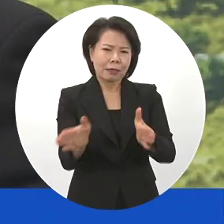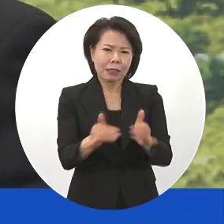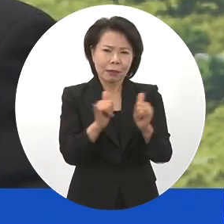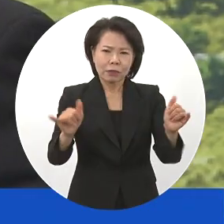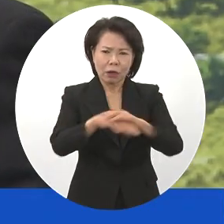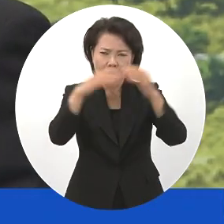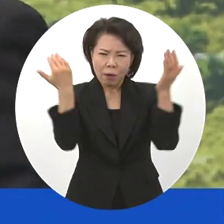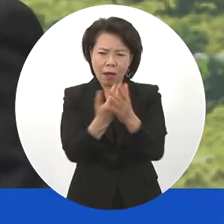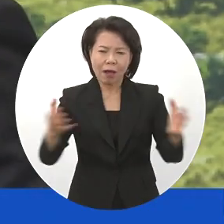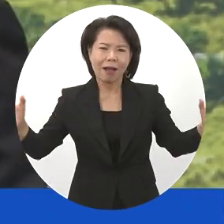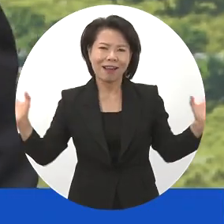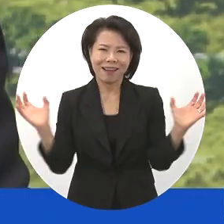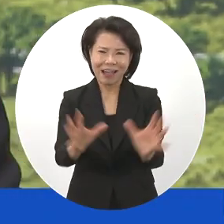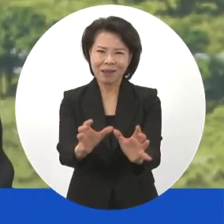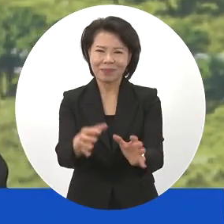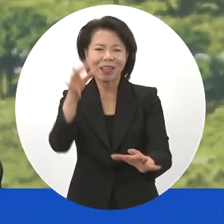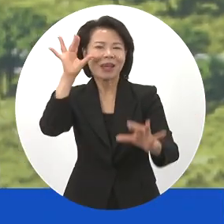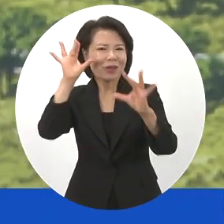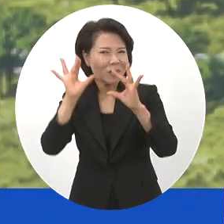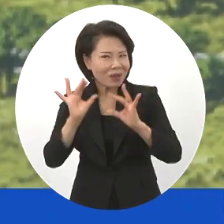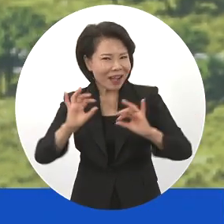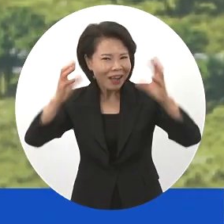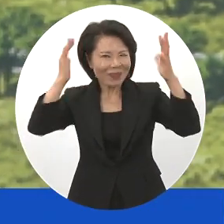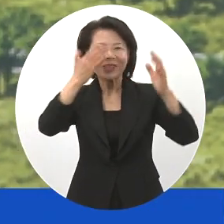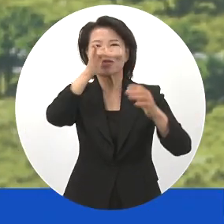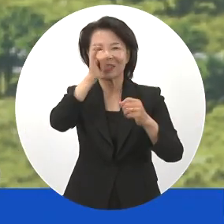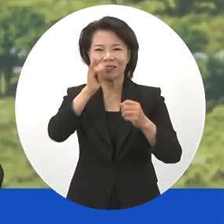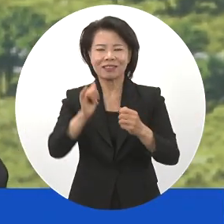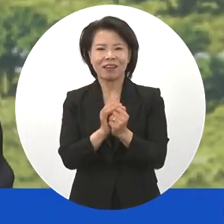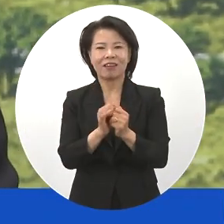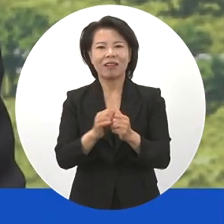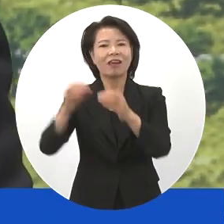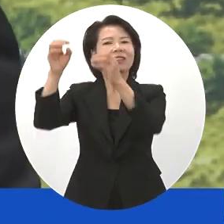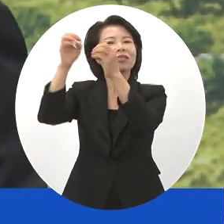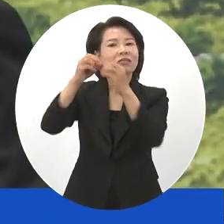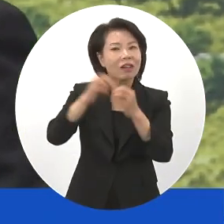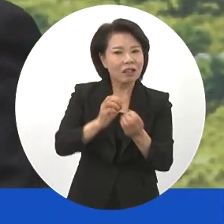시민들과 함께 공감해 나갈 수 있는 역사로